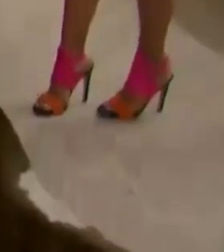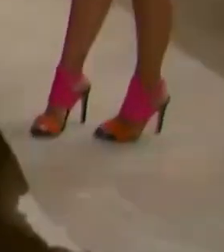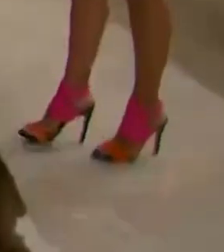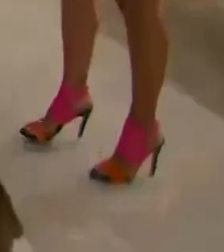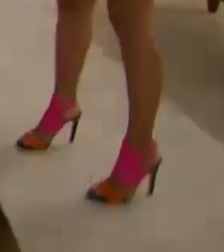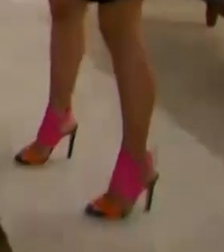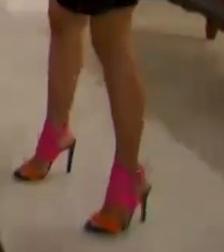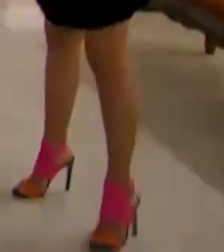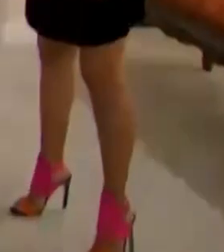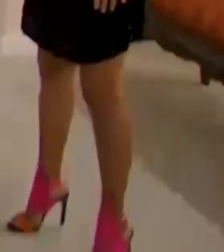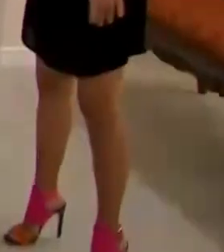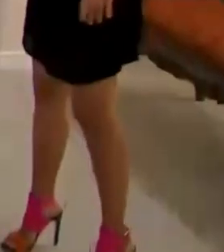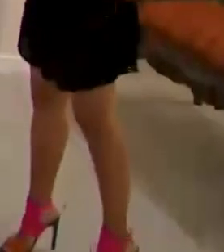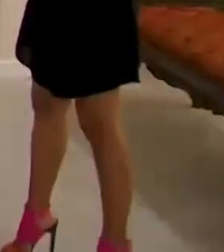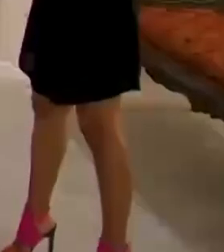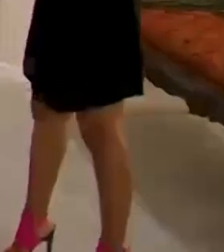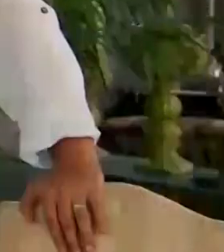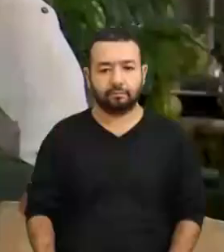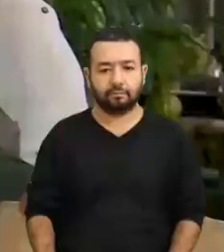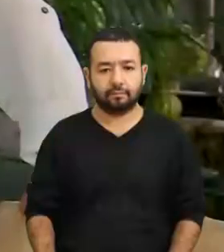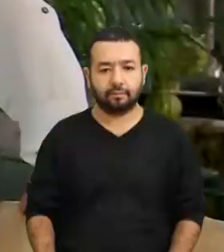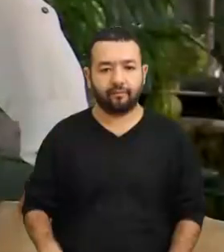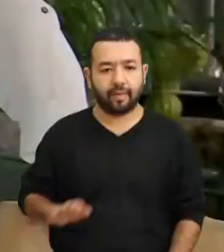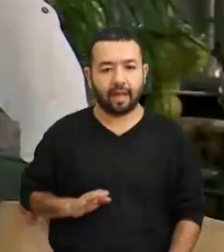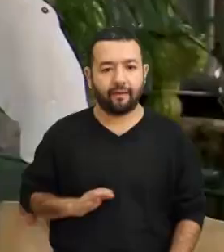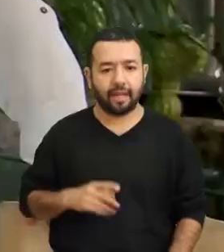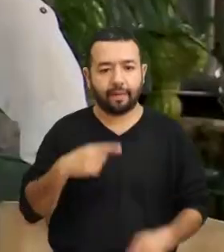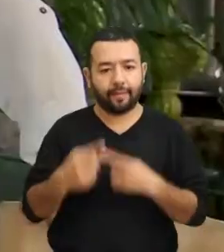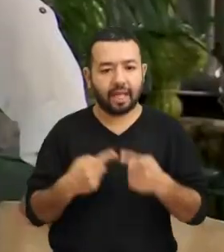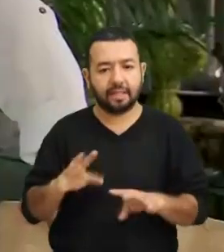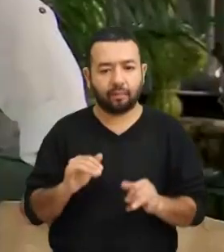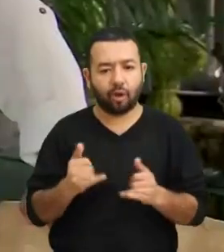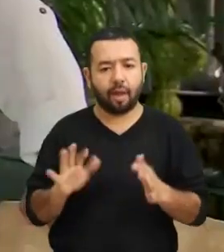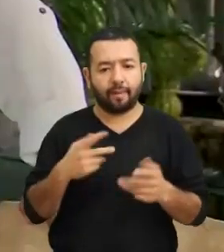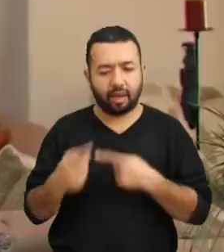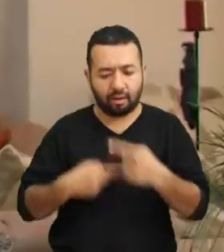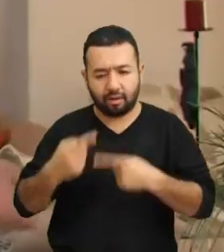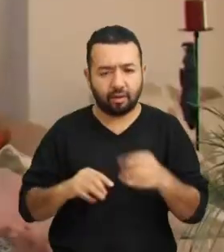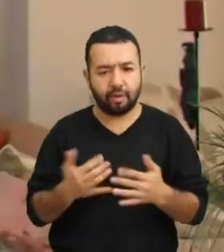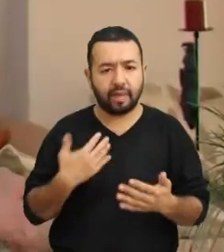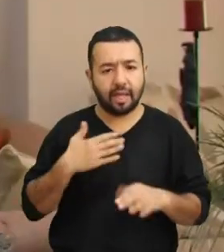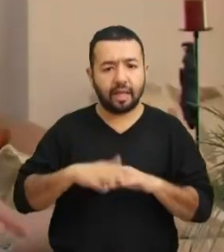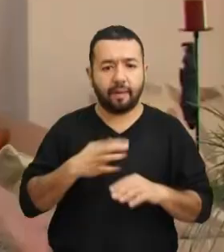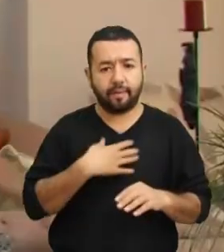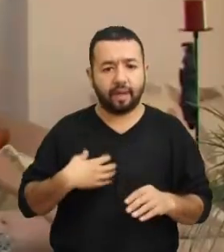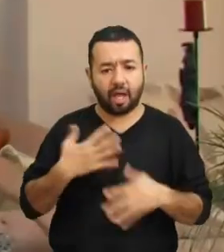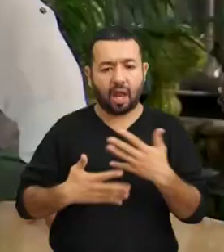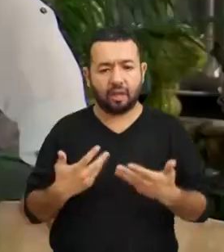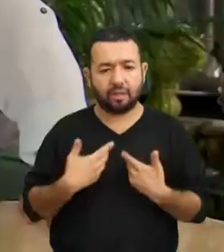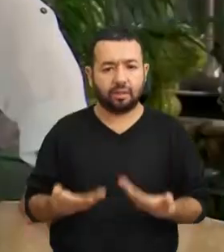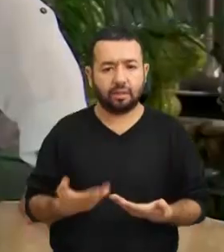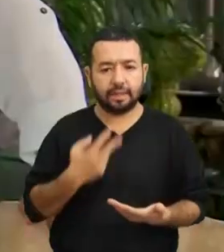Rüyam durmadan sandalyelerin yerini değiştiriyor. Evladım, değiştirme artık şunların yerini. Ne yapayım Aynışkocuğum,